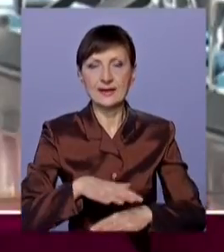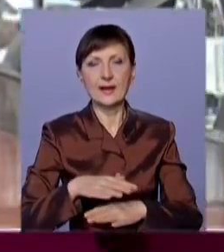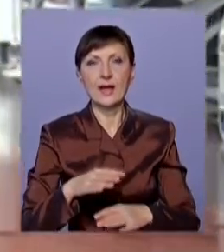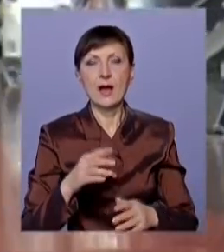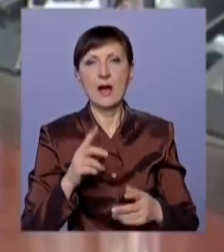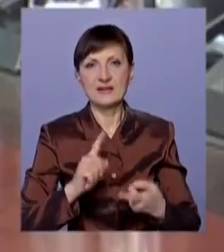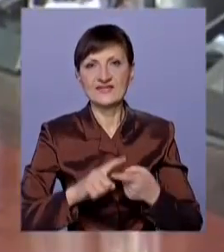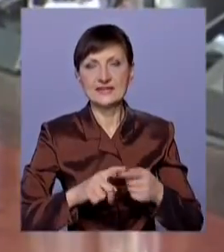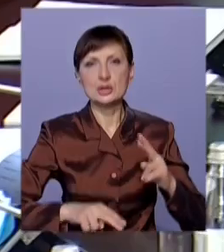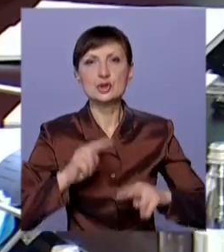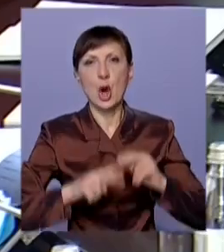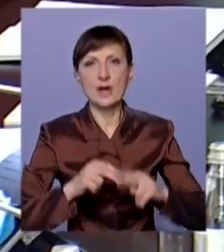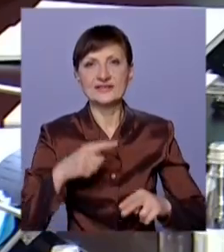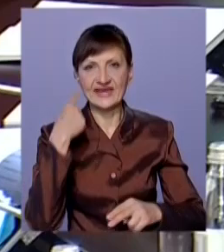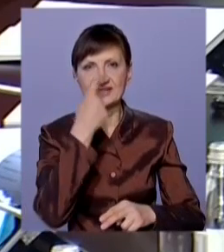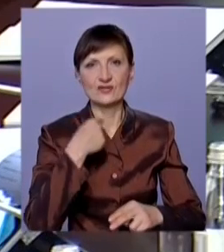ИЖС.